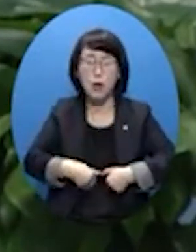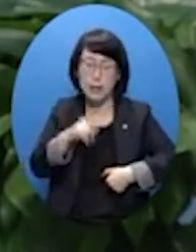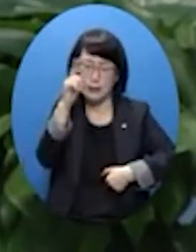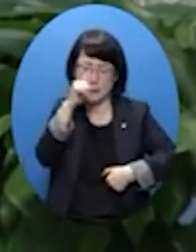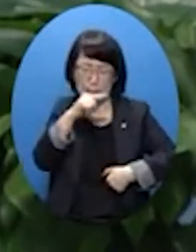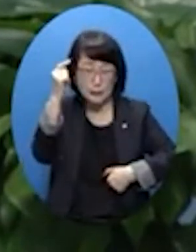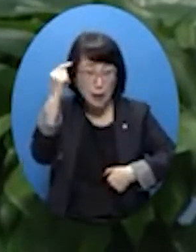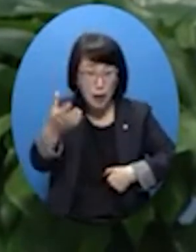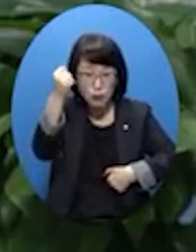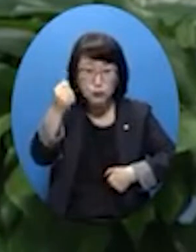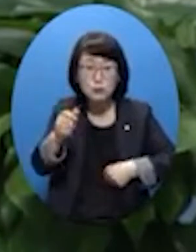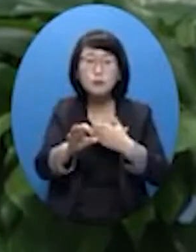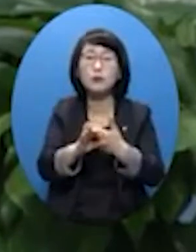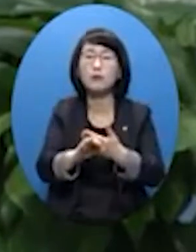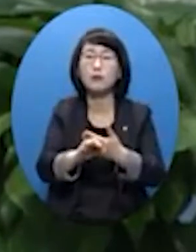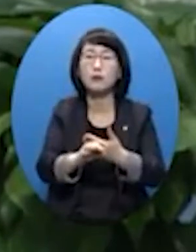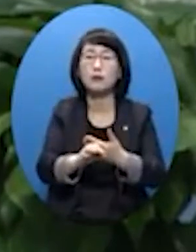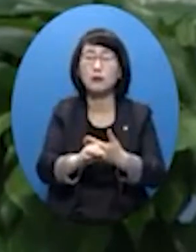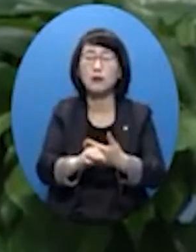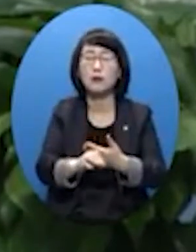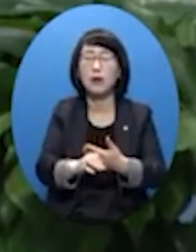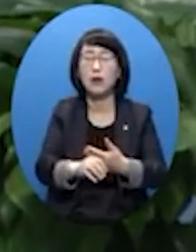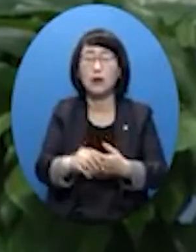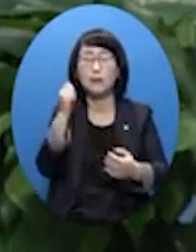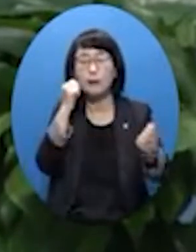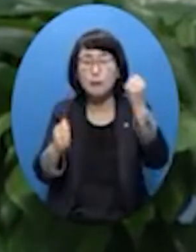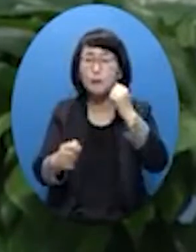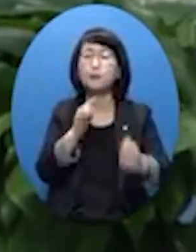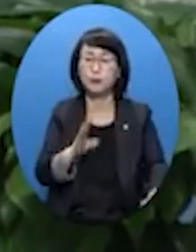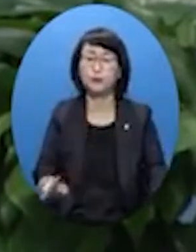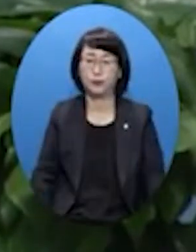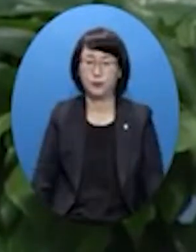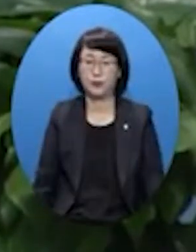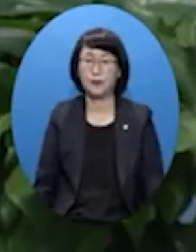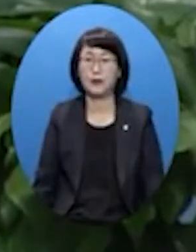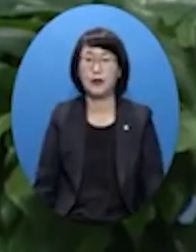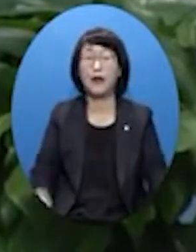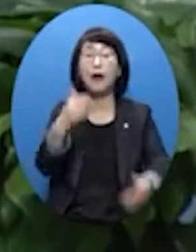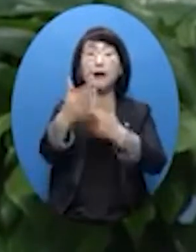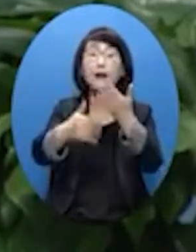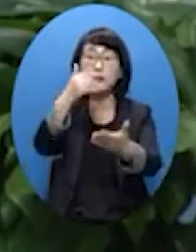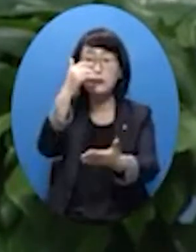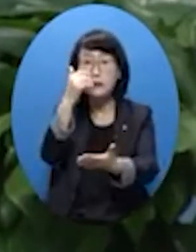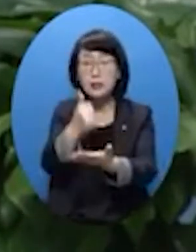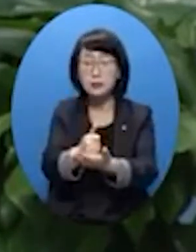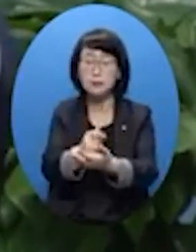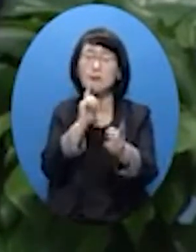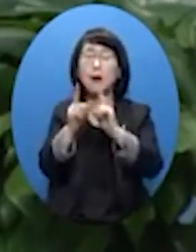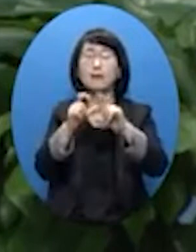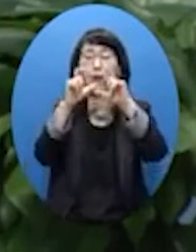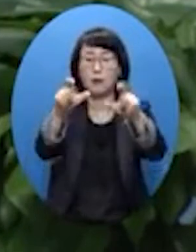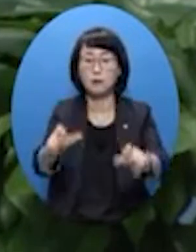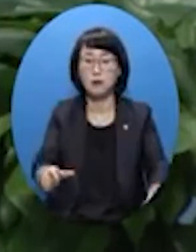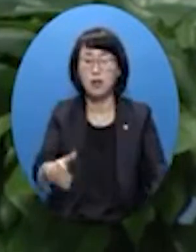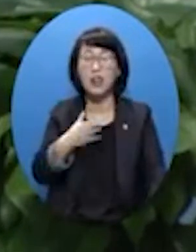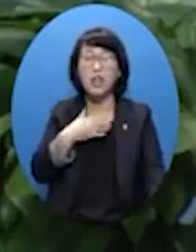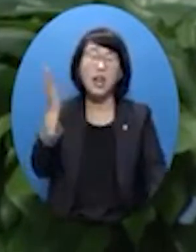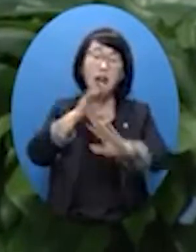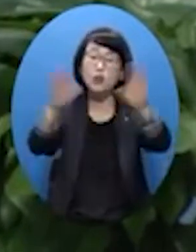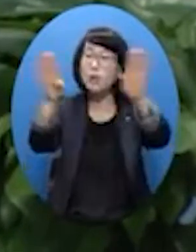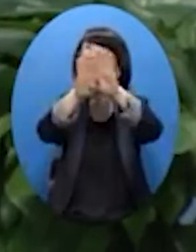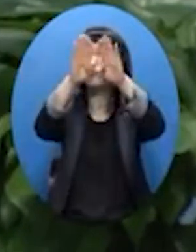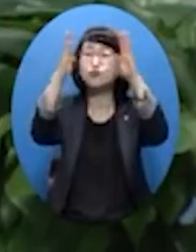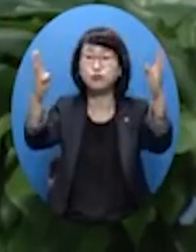살면 우리 삶을 되는 것이 아무도 없는 것입니다 하나님께서 저에게 말씀하십니다 내가 하늘의 문을 열 곱